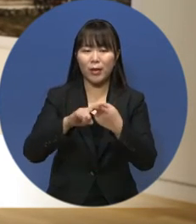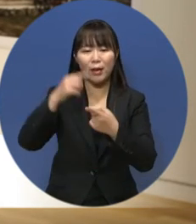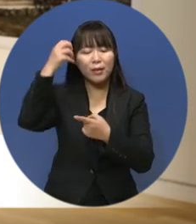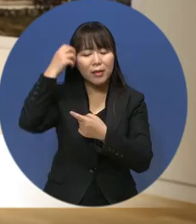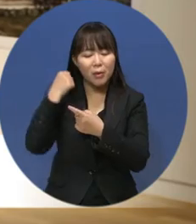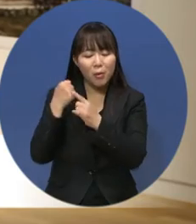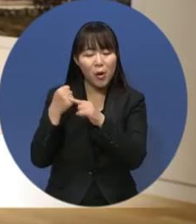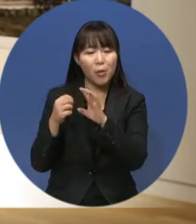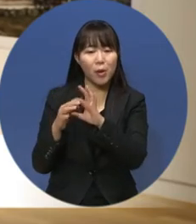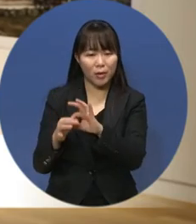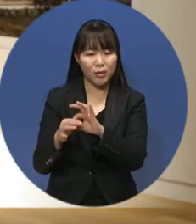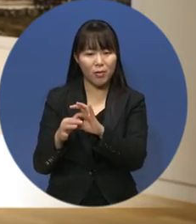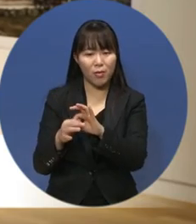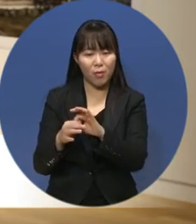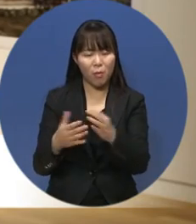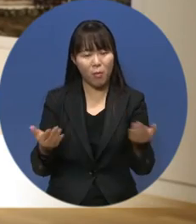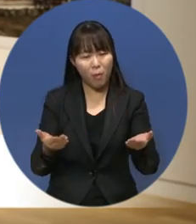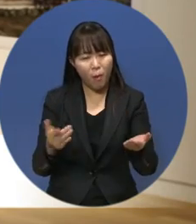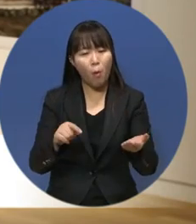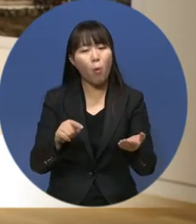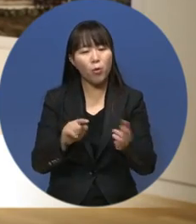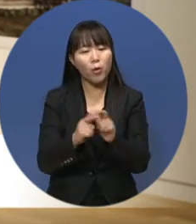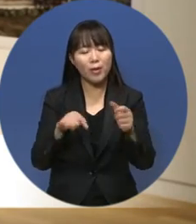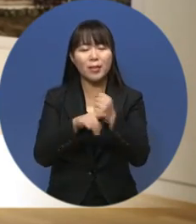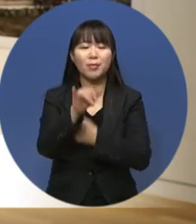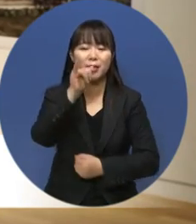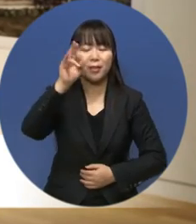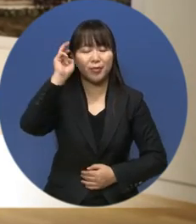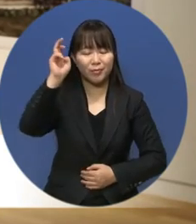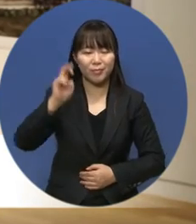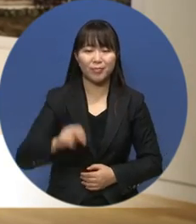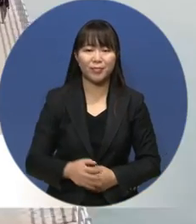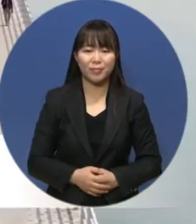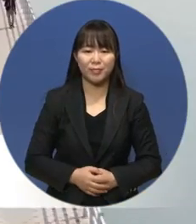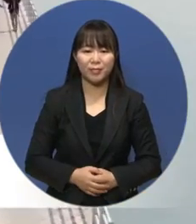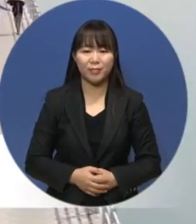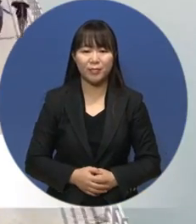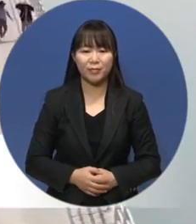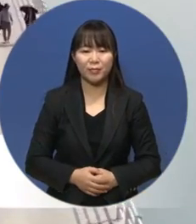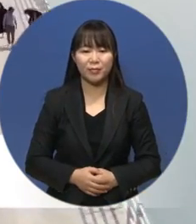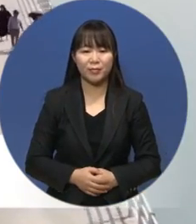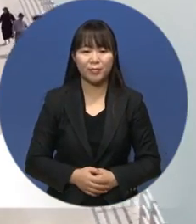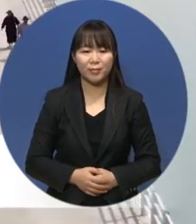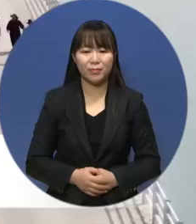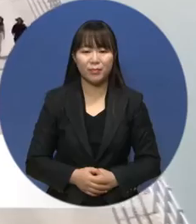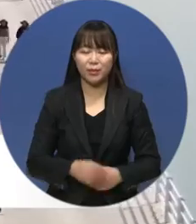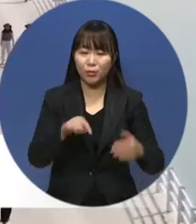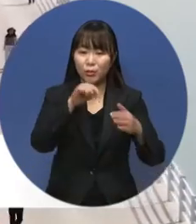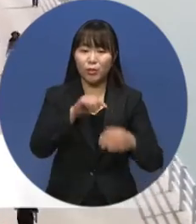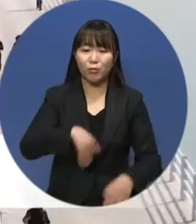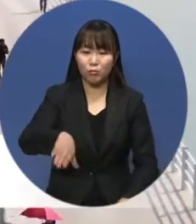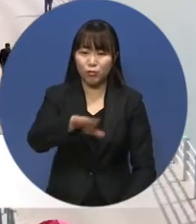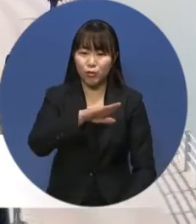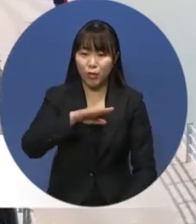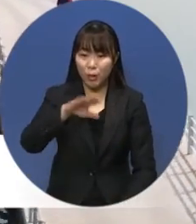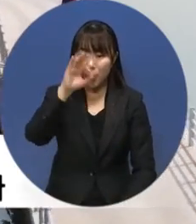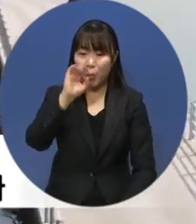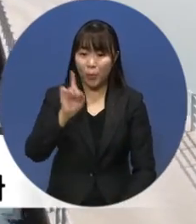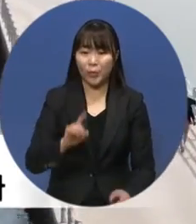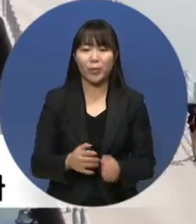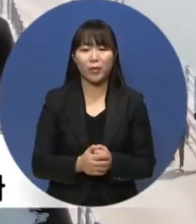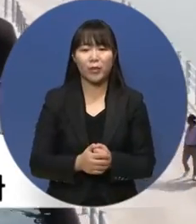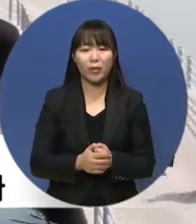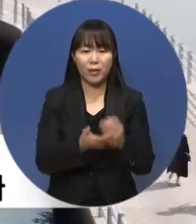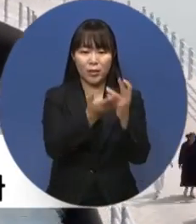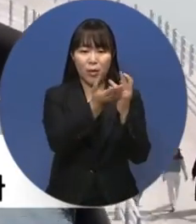대해서 작업을 하는게 여러가지 의미가 있다고 생각했습니다 그 중에서 우리가 집중한 것은